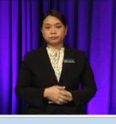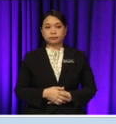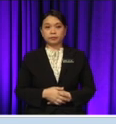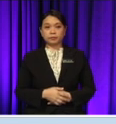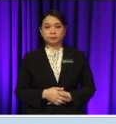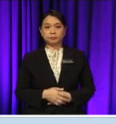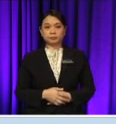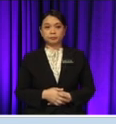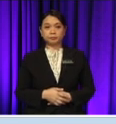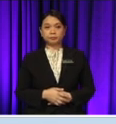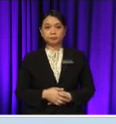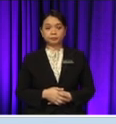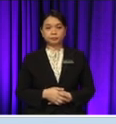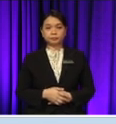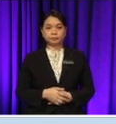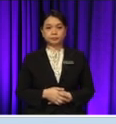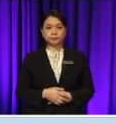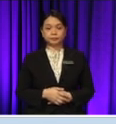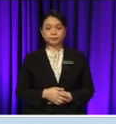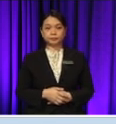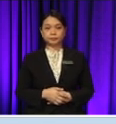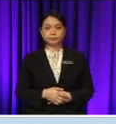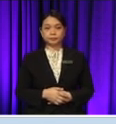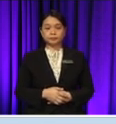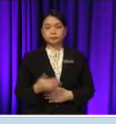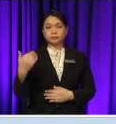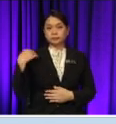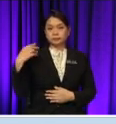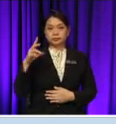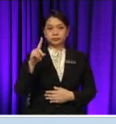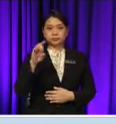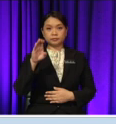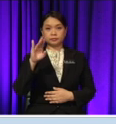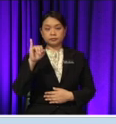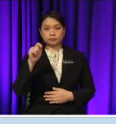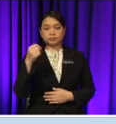minta maaf Oke di sebelah debit kita hadapi kita